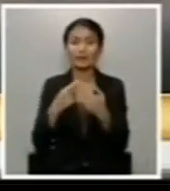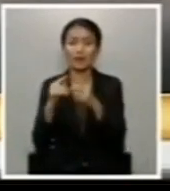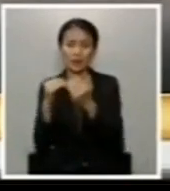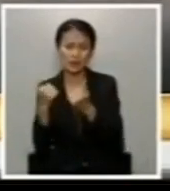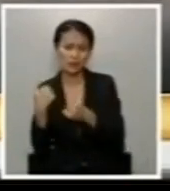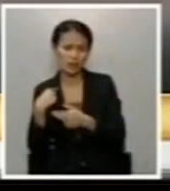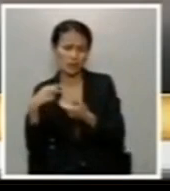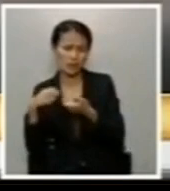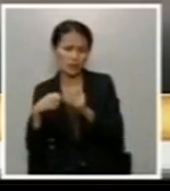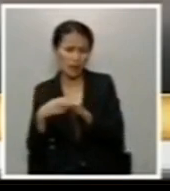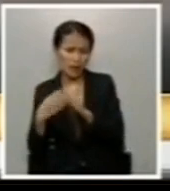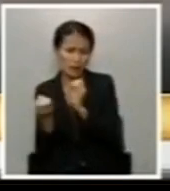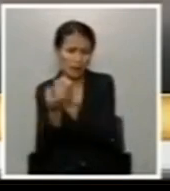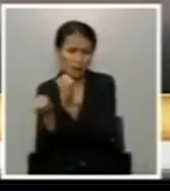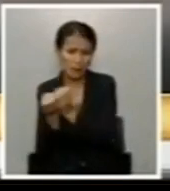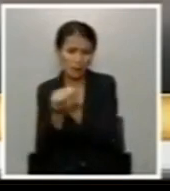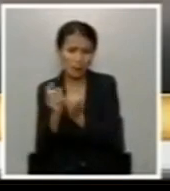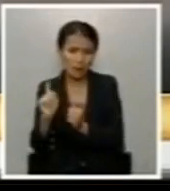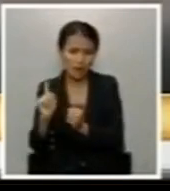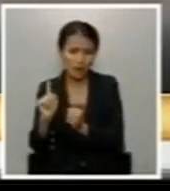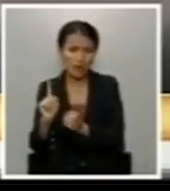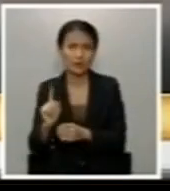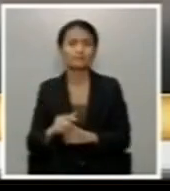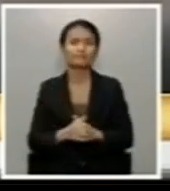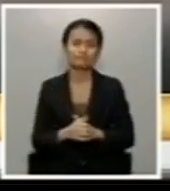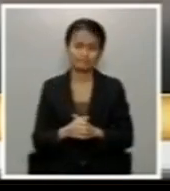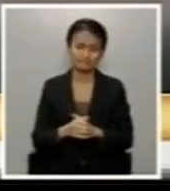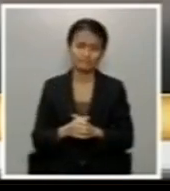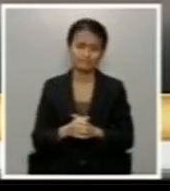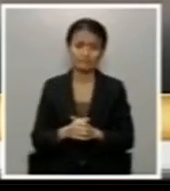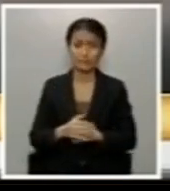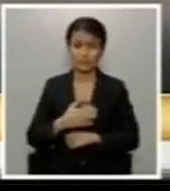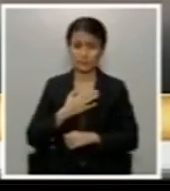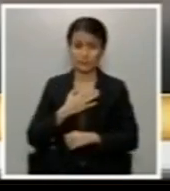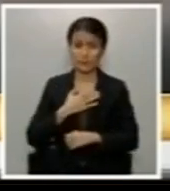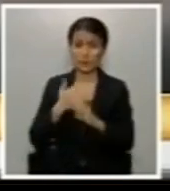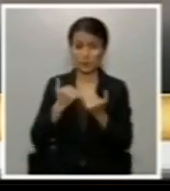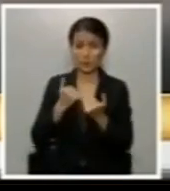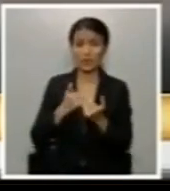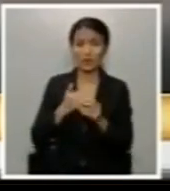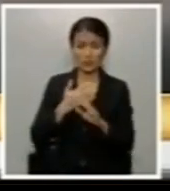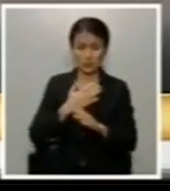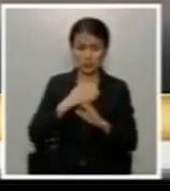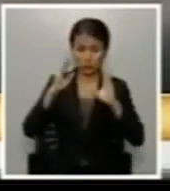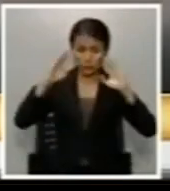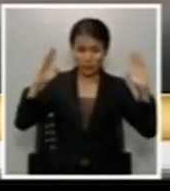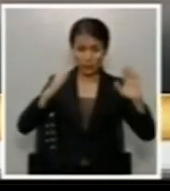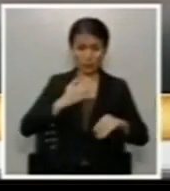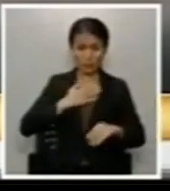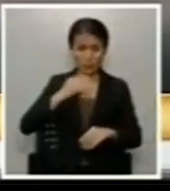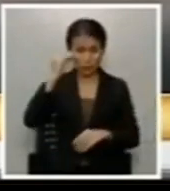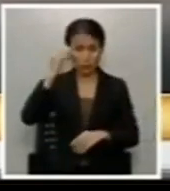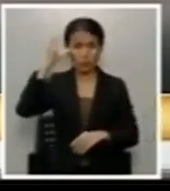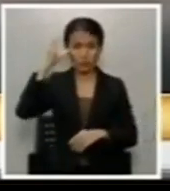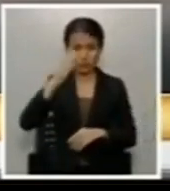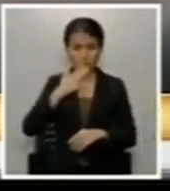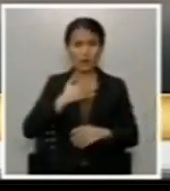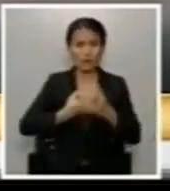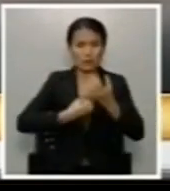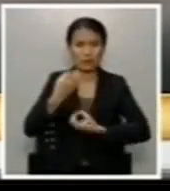านดิฉันตัดสินใจว่าดิฉันจะไม่ขอเอาความรู้ทั้งหมดพูดในวันนี้แต่จะขอเอาหัวใจของคนกระบี่